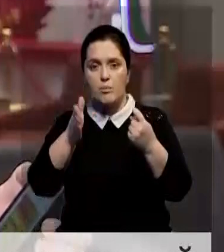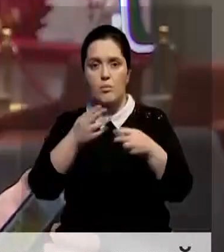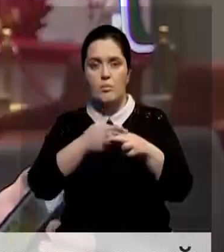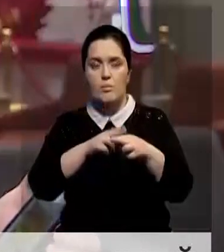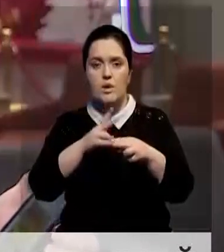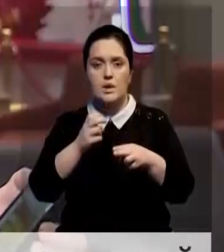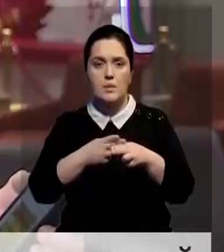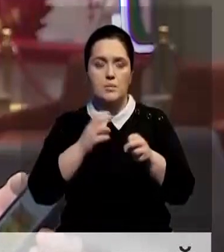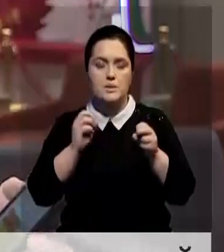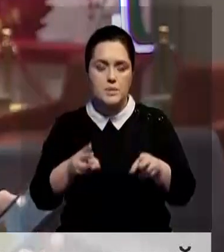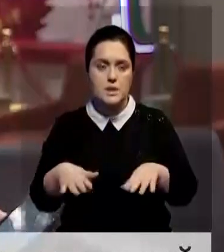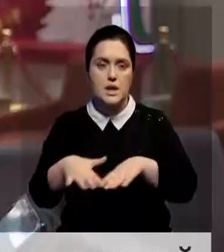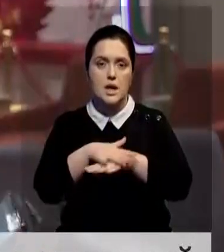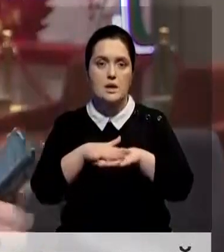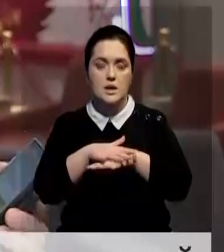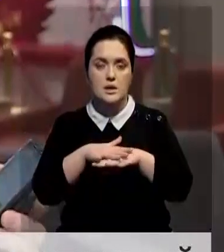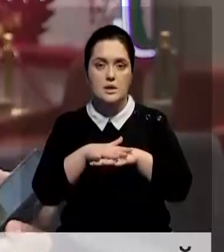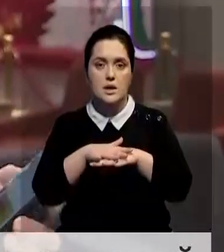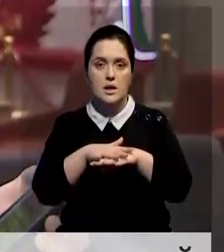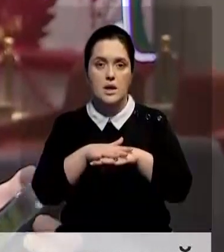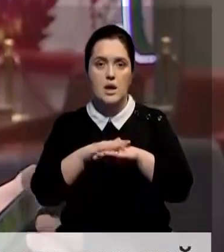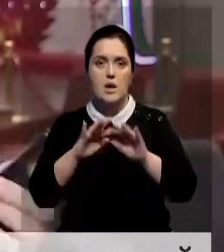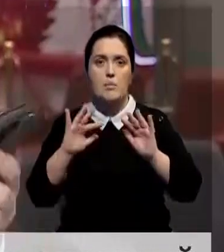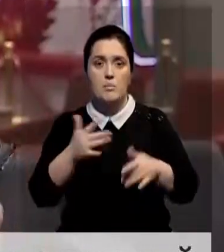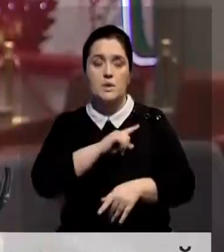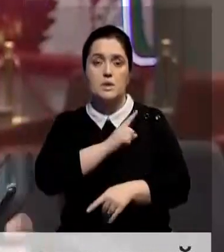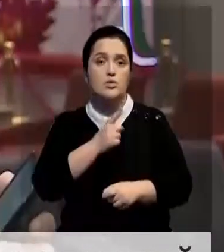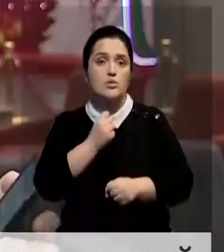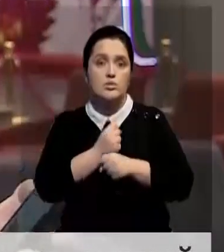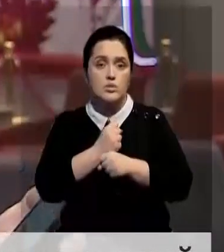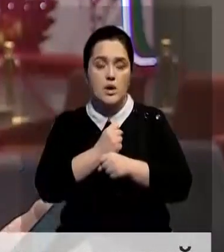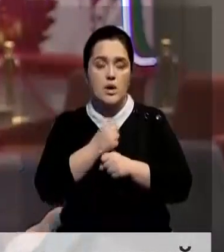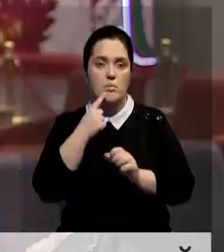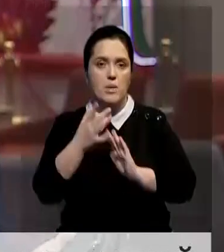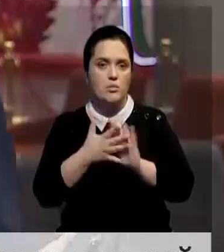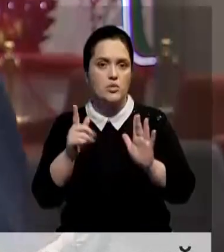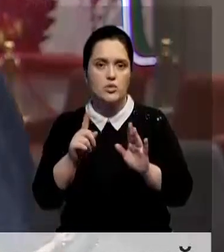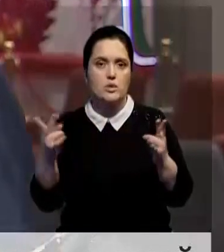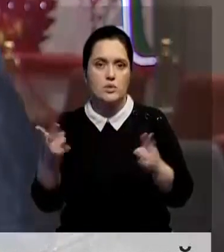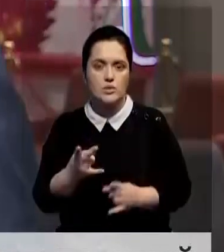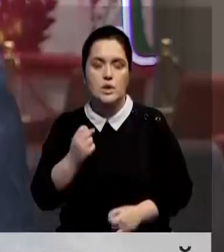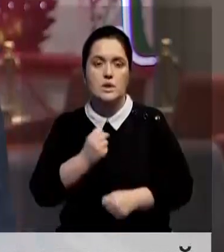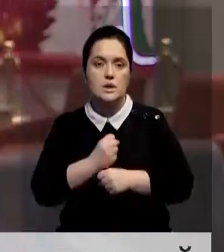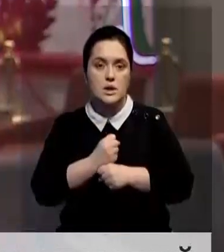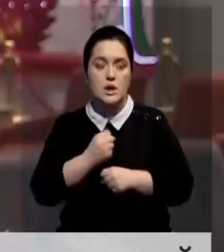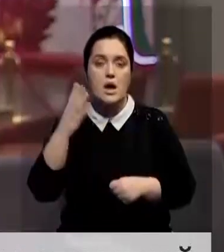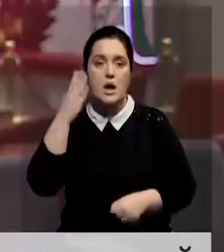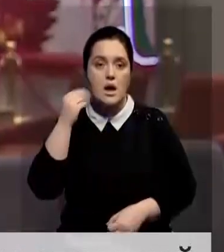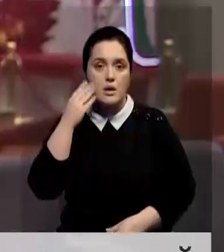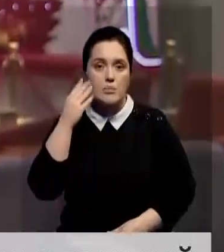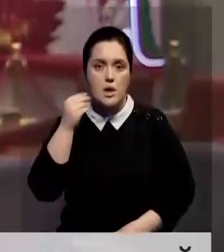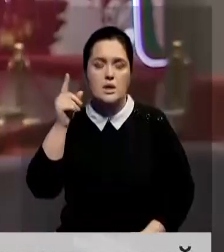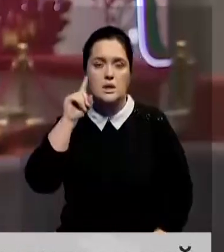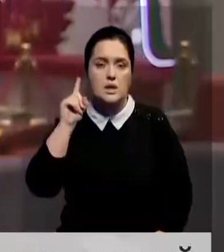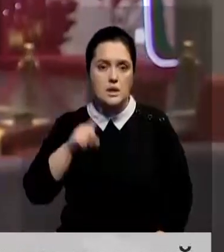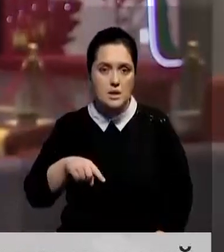работать на безопасность населения. То есть, ну, произошло сильное, а что делать? Ну, он сразу и поймет, что надо делать. Там. Uh-huh. А алматинцы, в принципе, и так